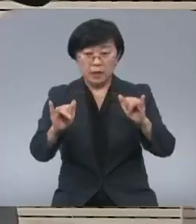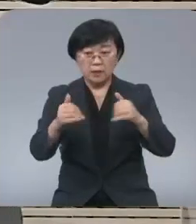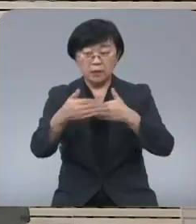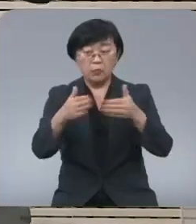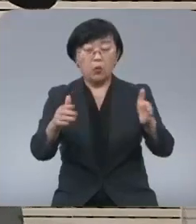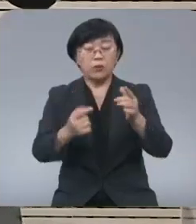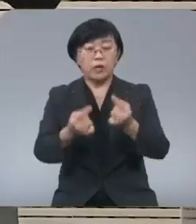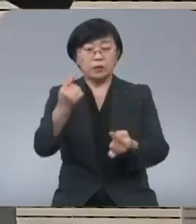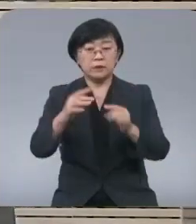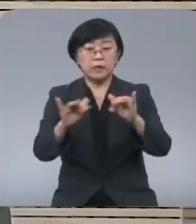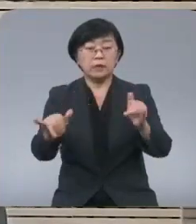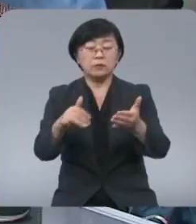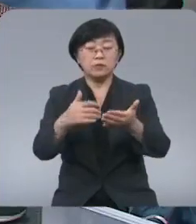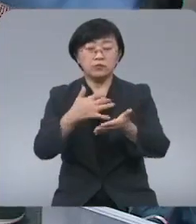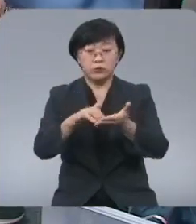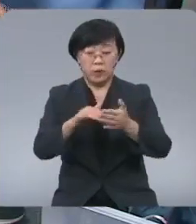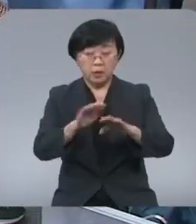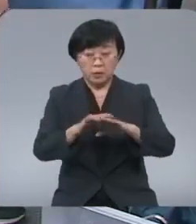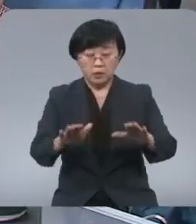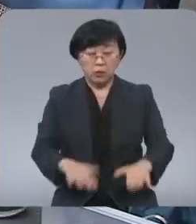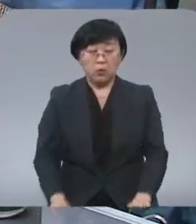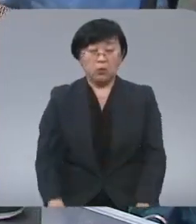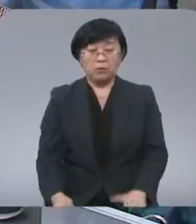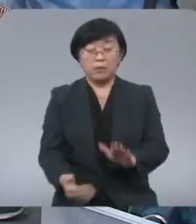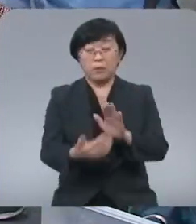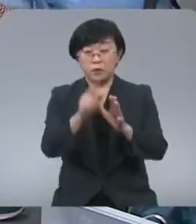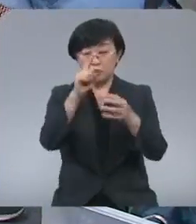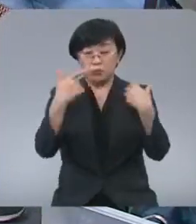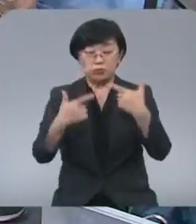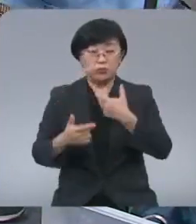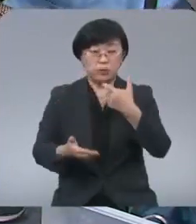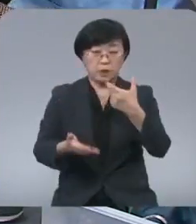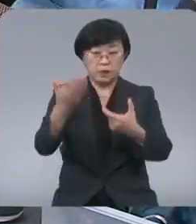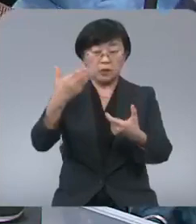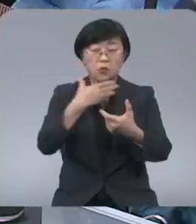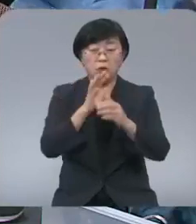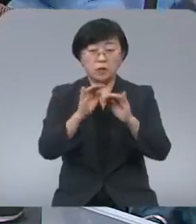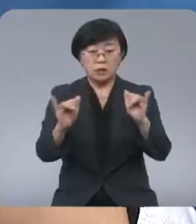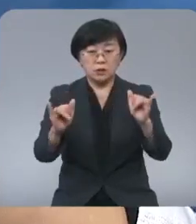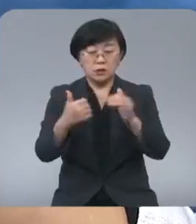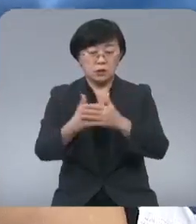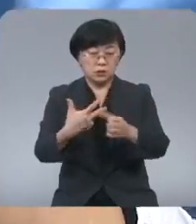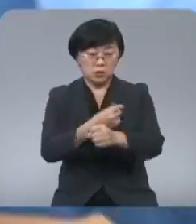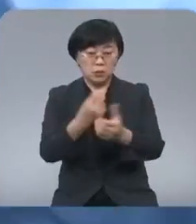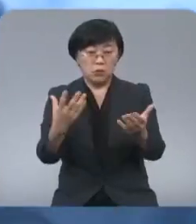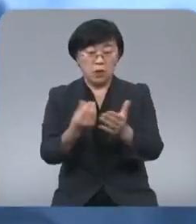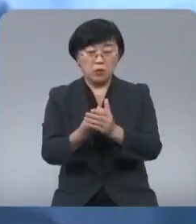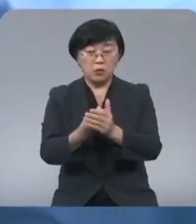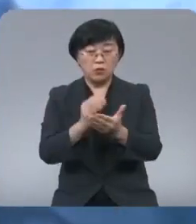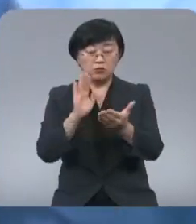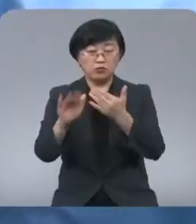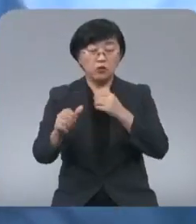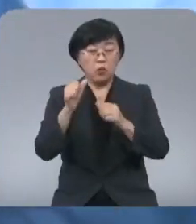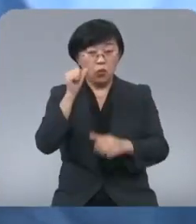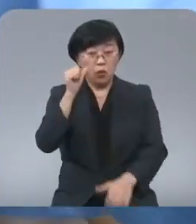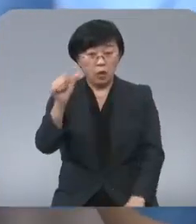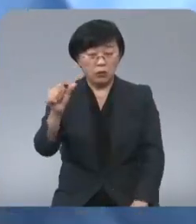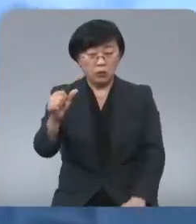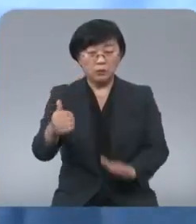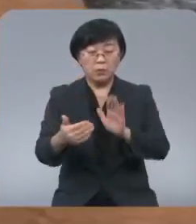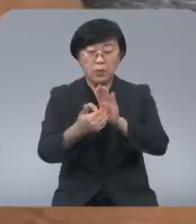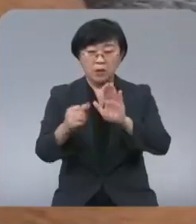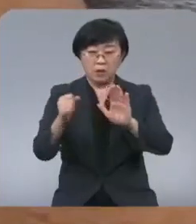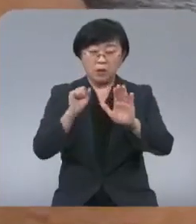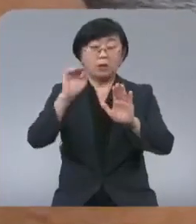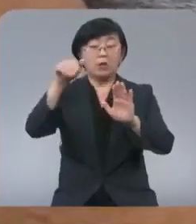대한 부분도 어느 정도 해결이 되고. 방역 당국은 60대 이상 고령층은 접종 완료 이후 5개월가량이 지나면 면역력이